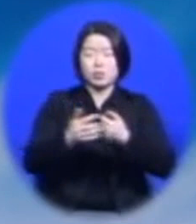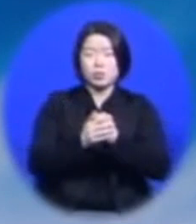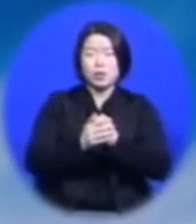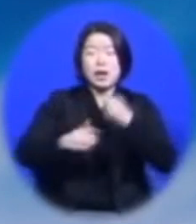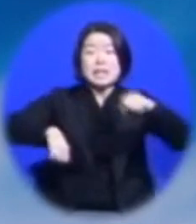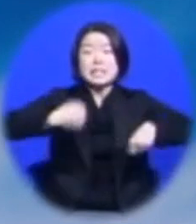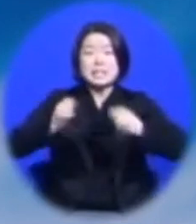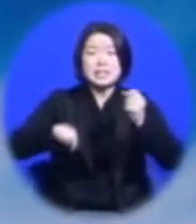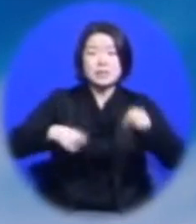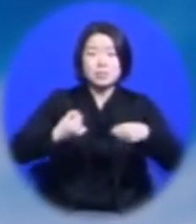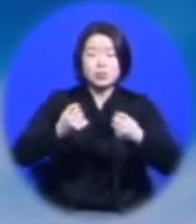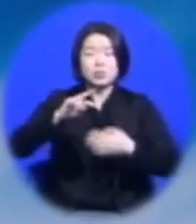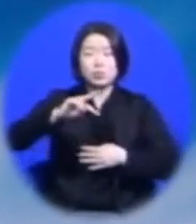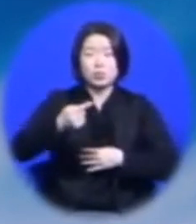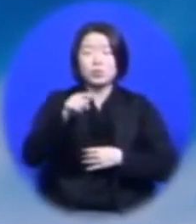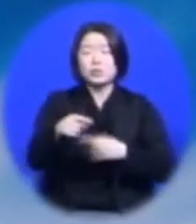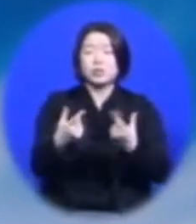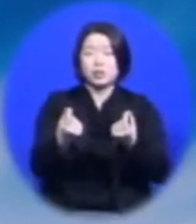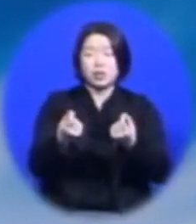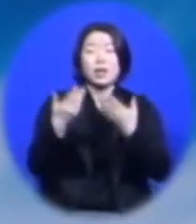짐승도 그렇게 할 때가 있어요.